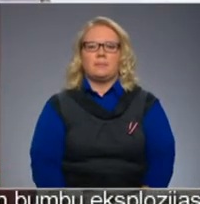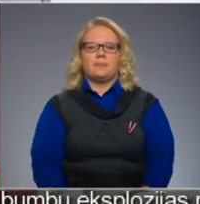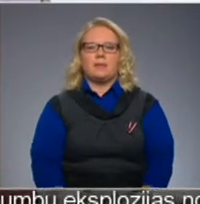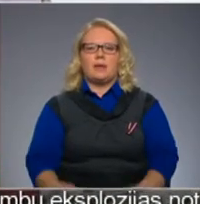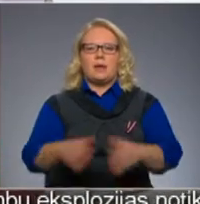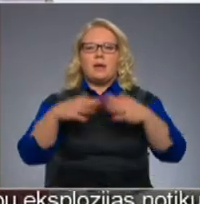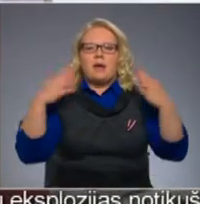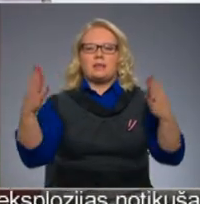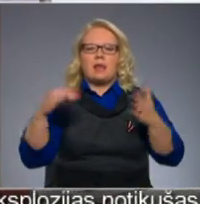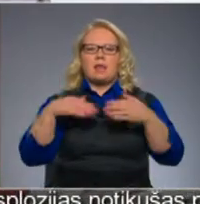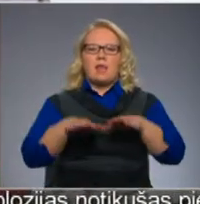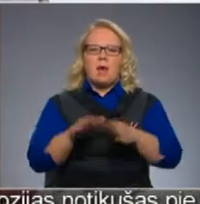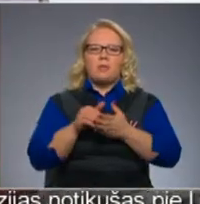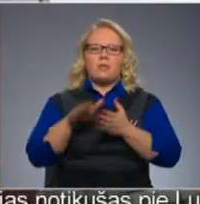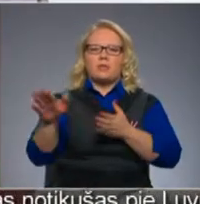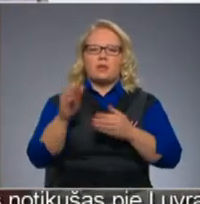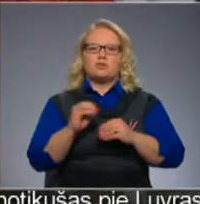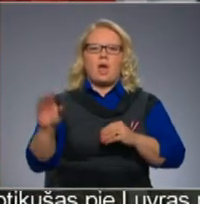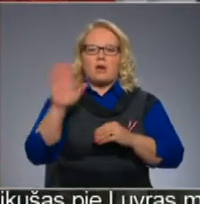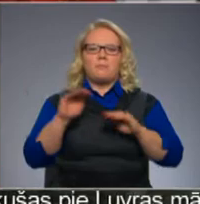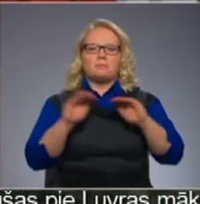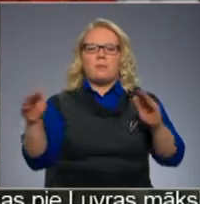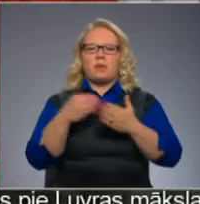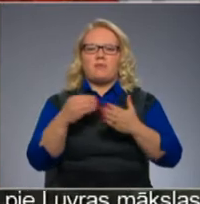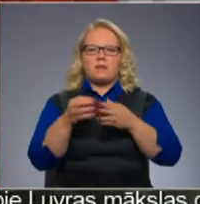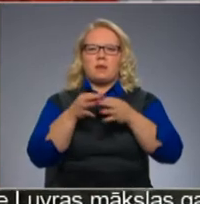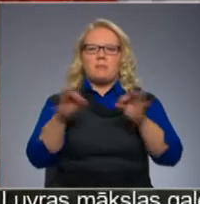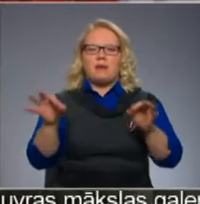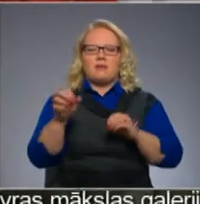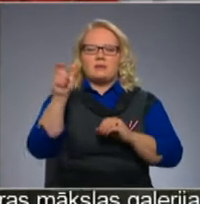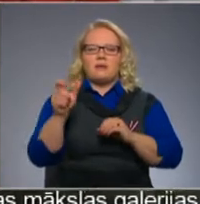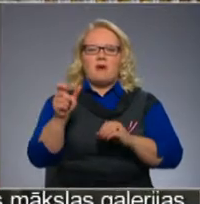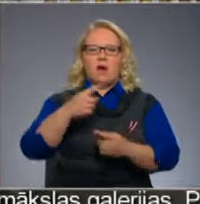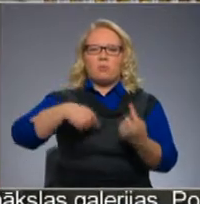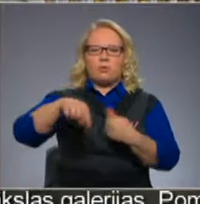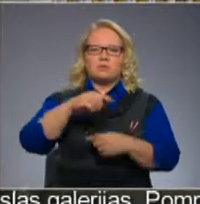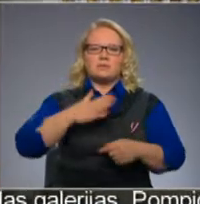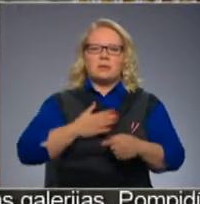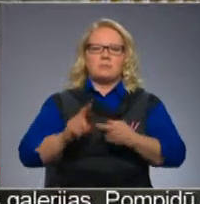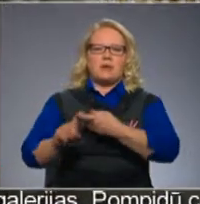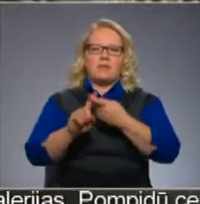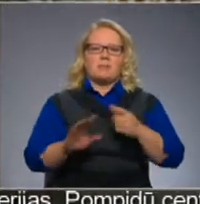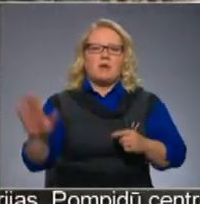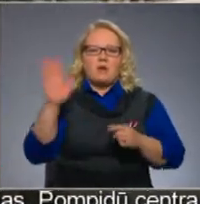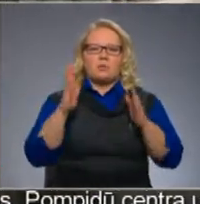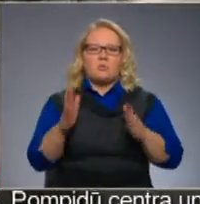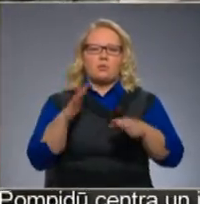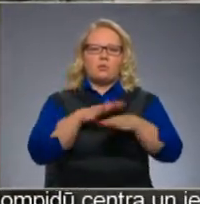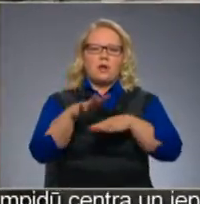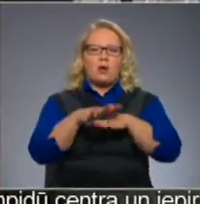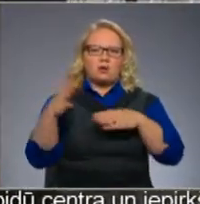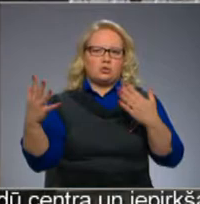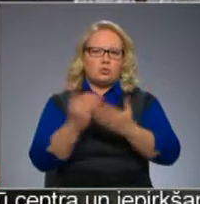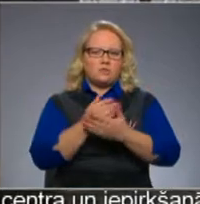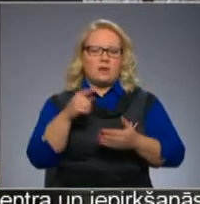Radikāli lēmumi un atteikšanās no Eiropas pamatvērtībām, tai skaitā brīvas cilvēku plūsmas starp Savienības valstīm, būtu teroristu uzvara.